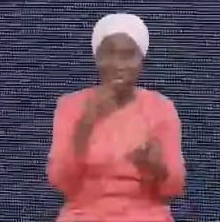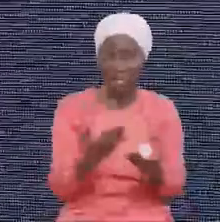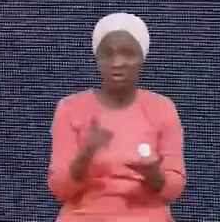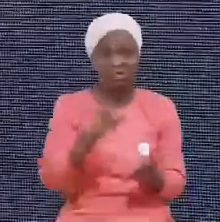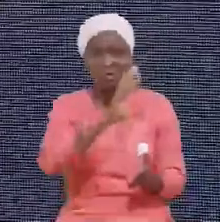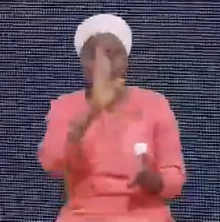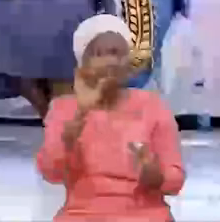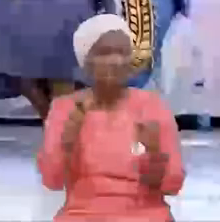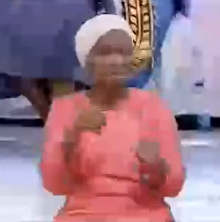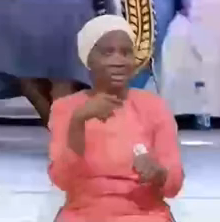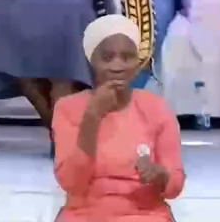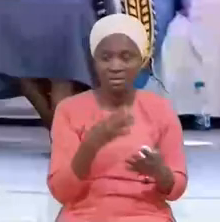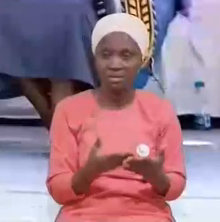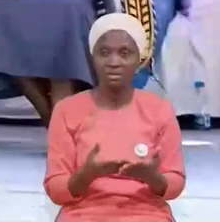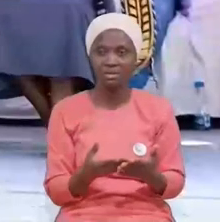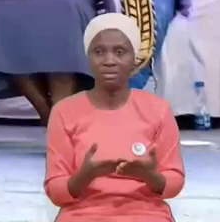On ne sait jamais.